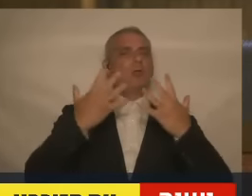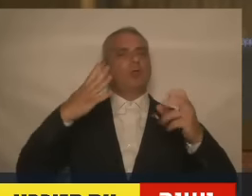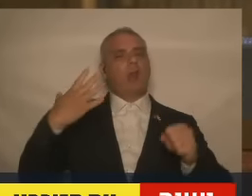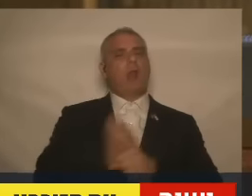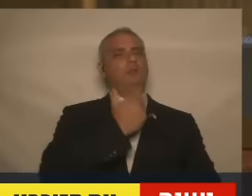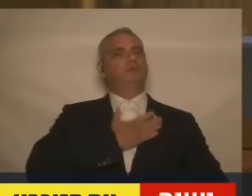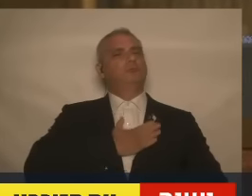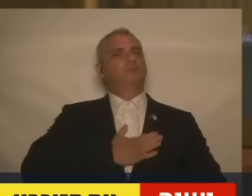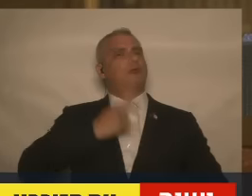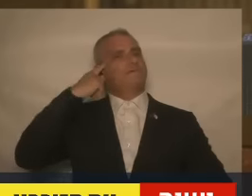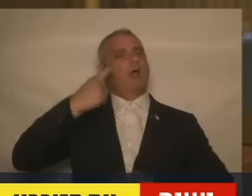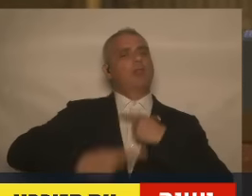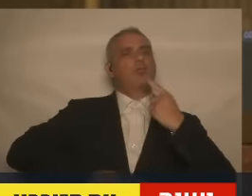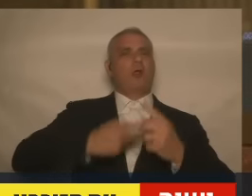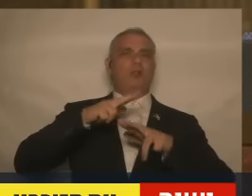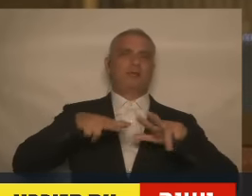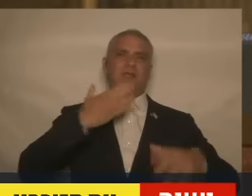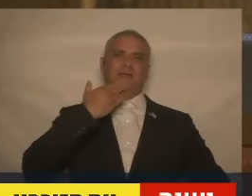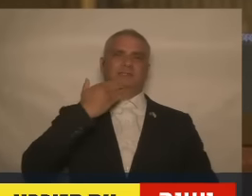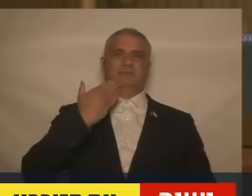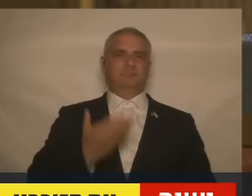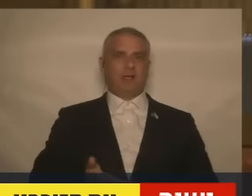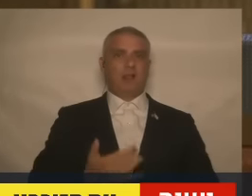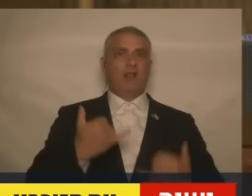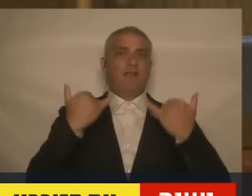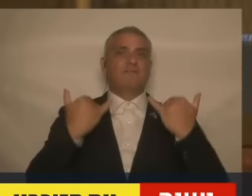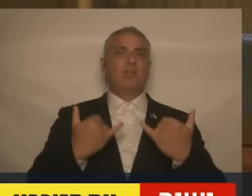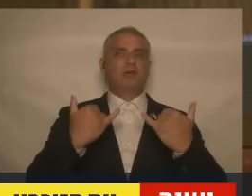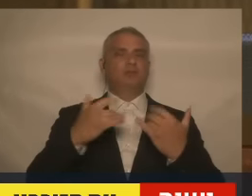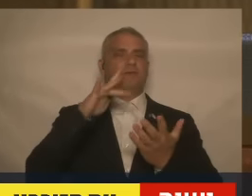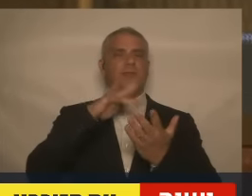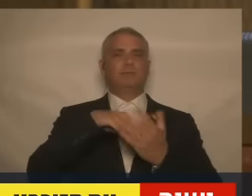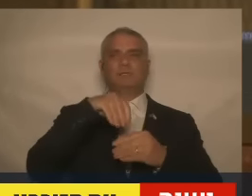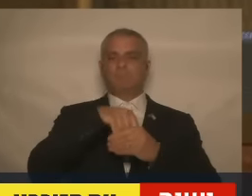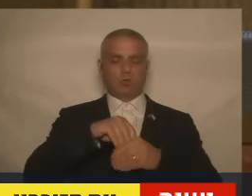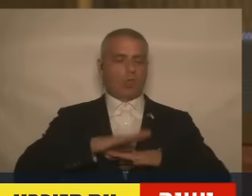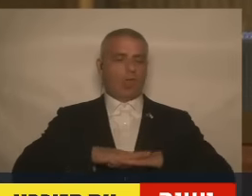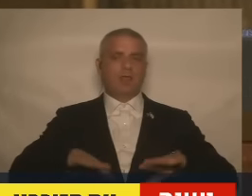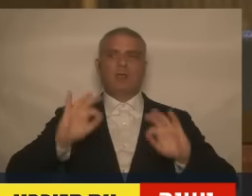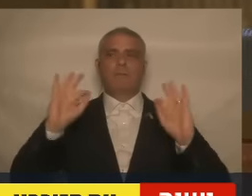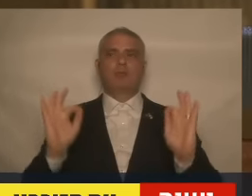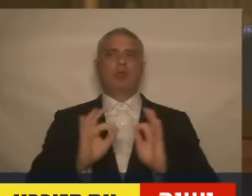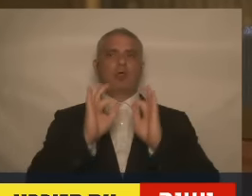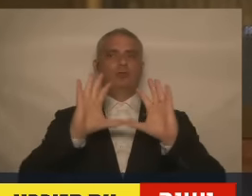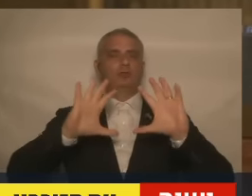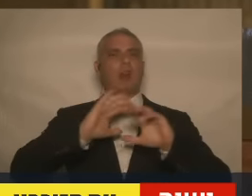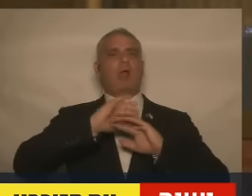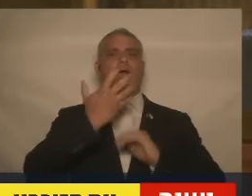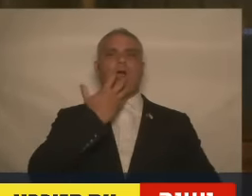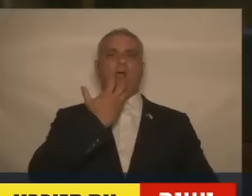הגשמת שאיפת הדורות בארץ ישראל. ועכשיו הם תמונים בין רגבי אדמת הקודש של הר